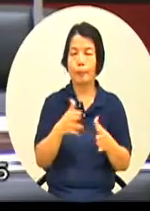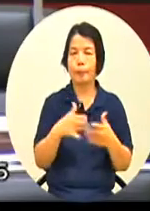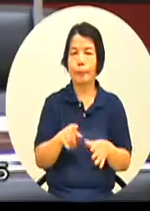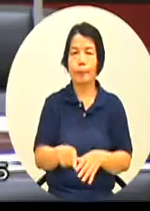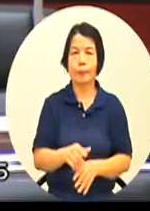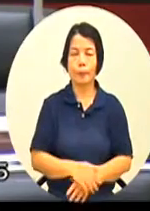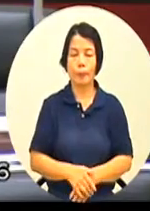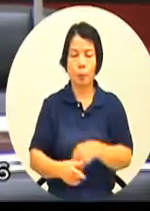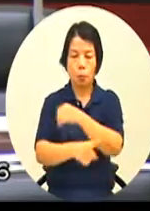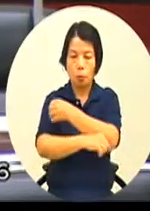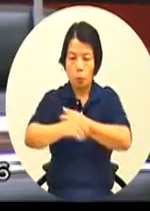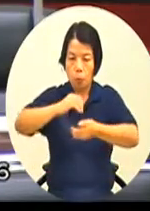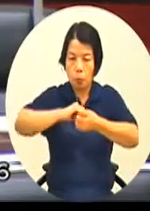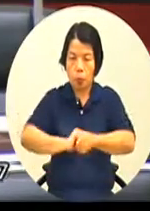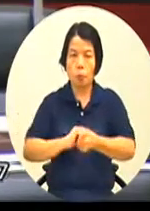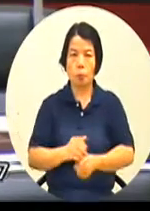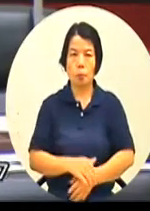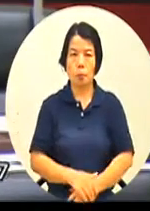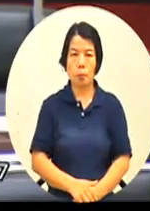出来